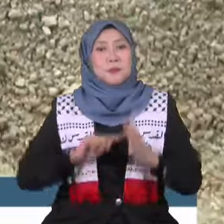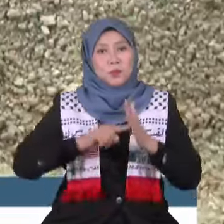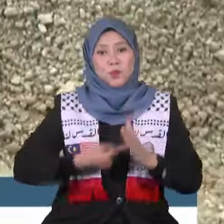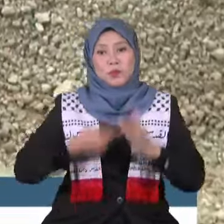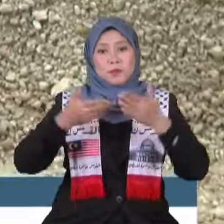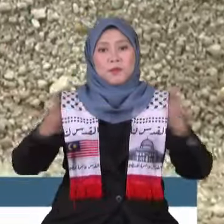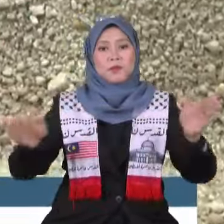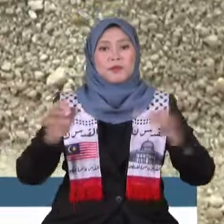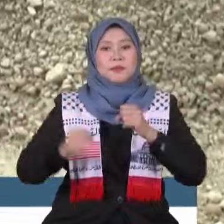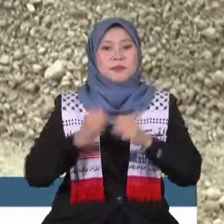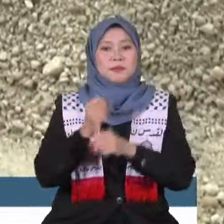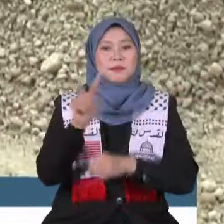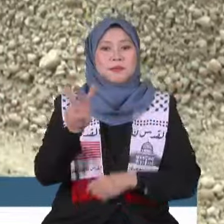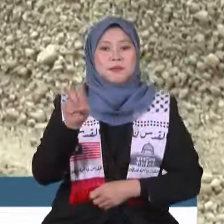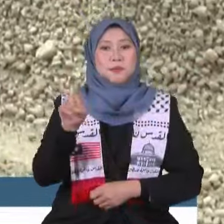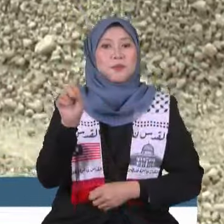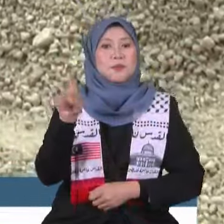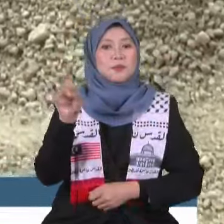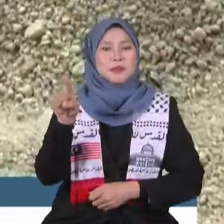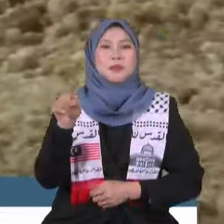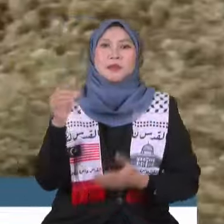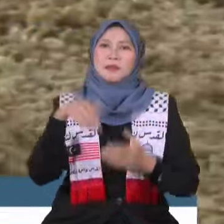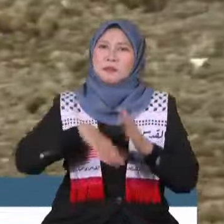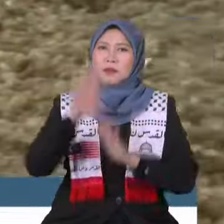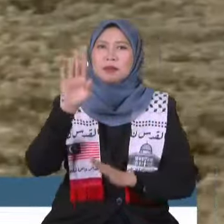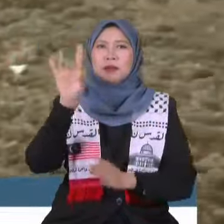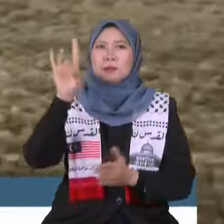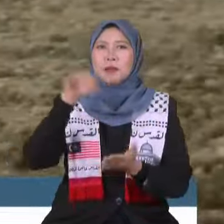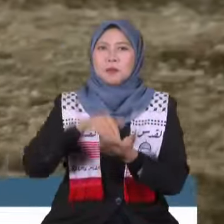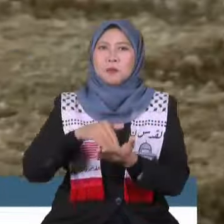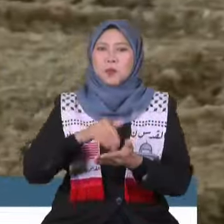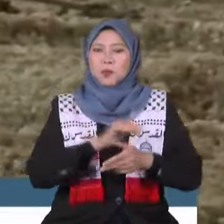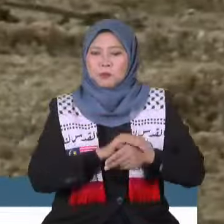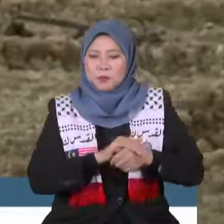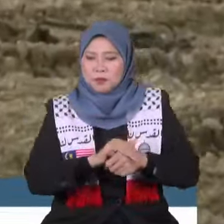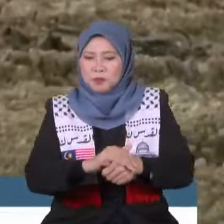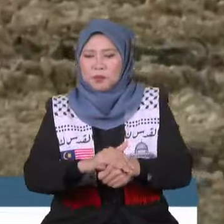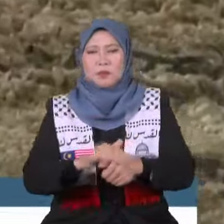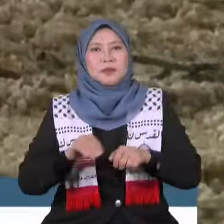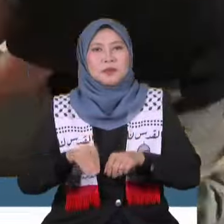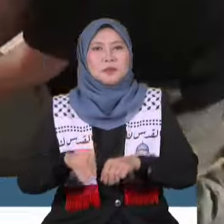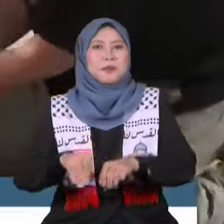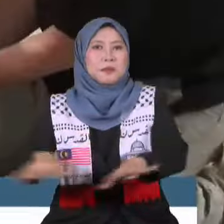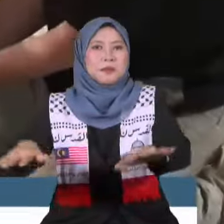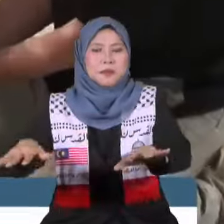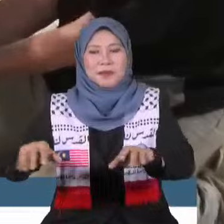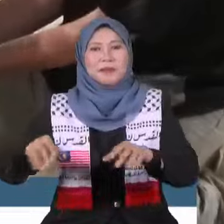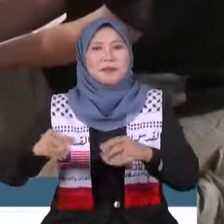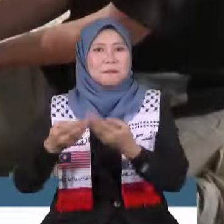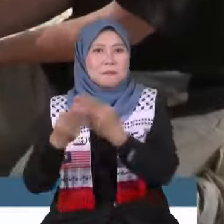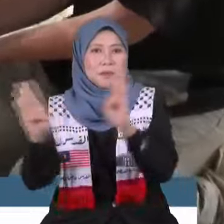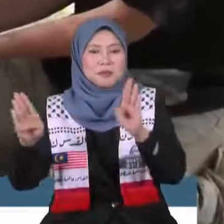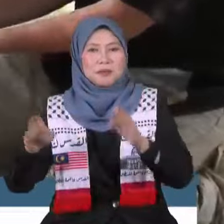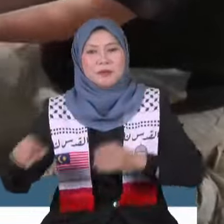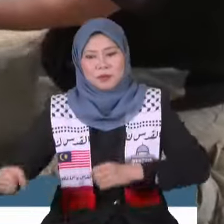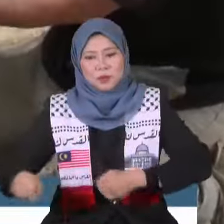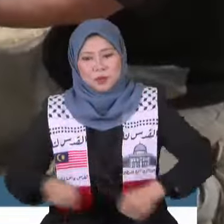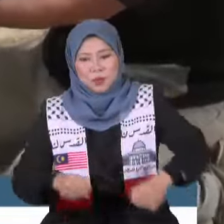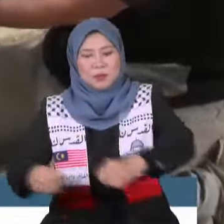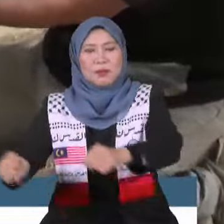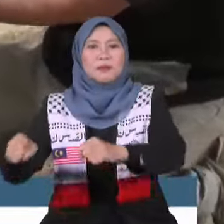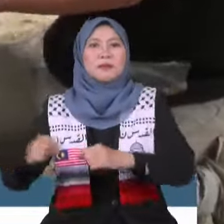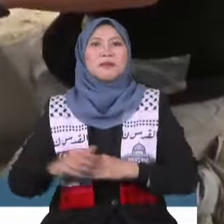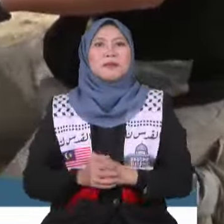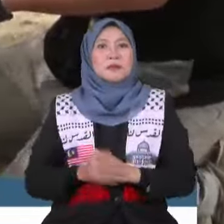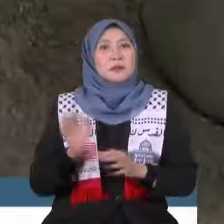Sejak dibuka pada 2011, lebih 8,000 anak tuntung dilepaskan ke sungai. Pastinya usaha ini tidak akan